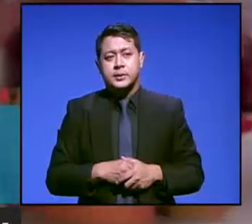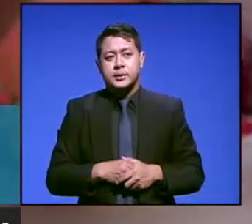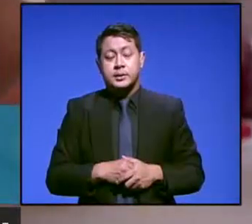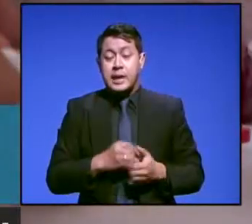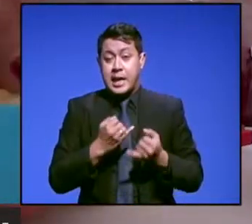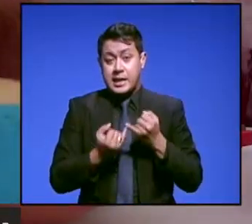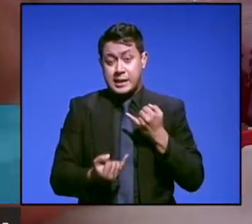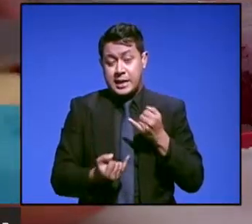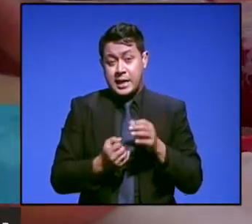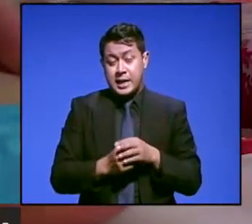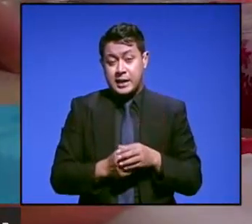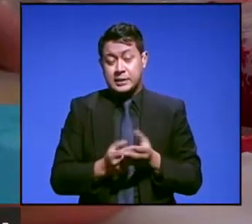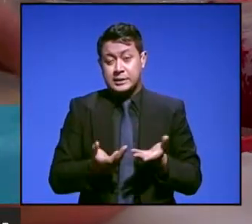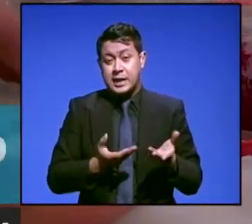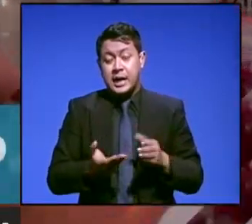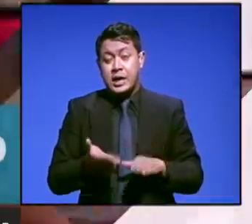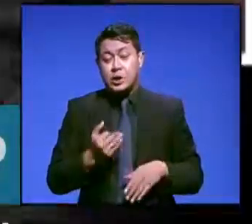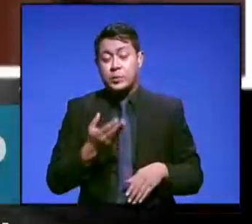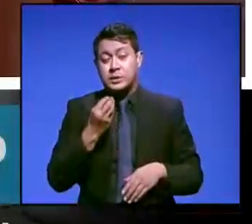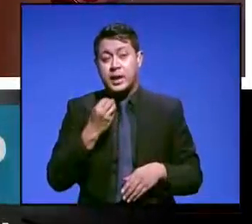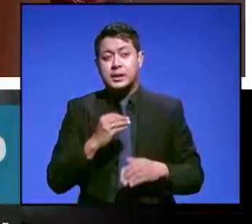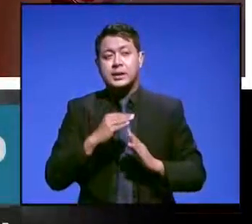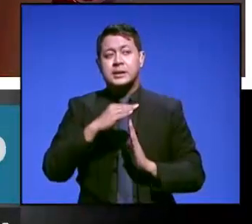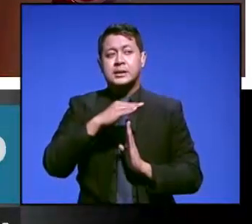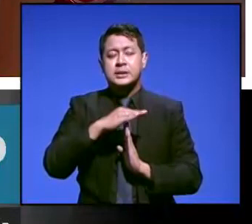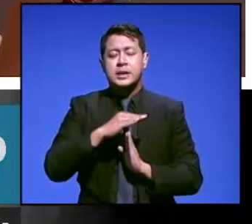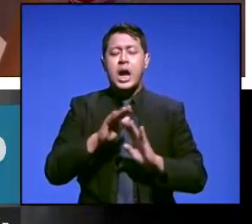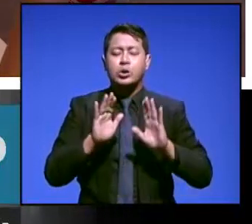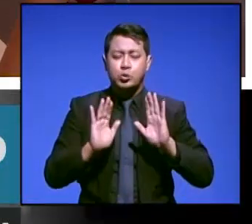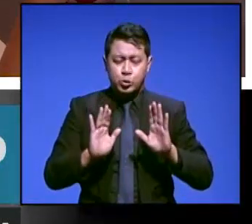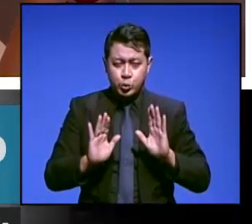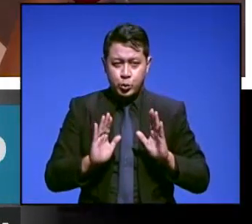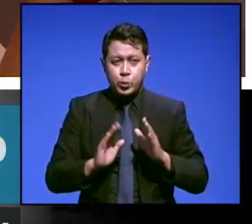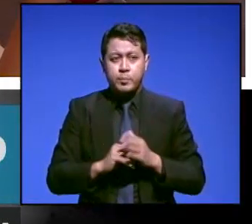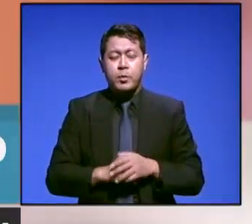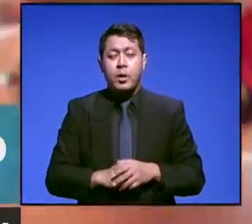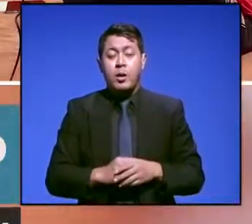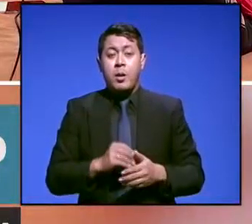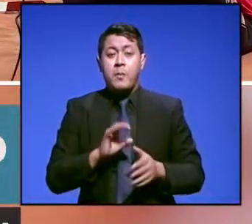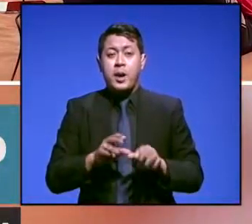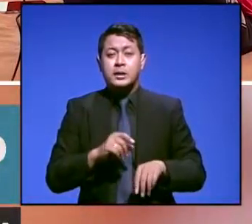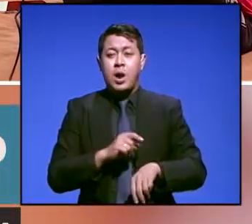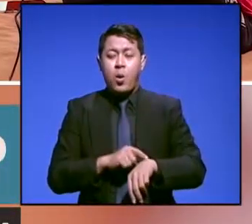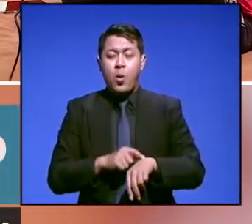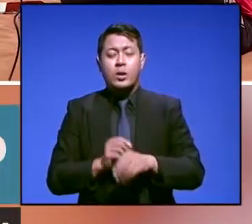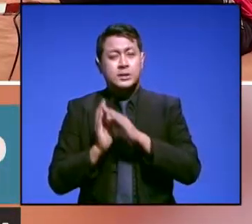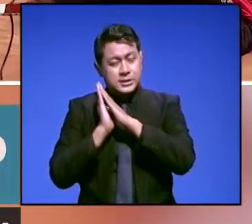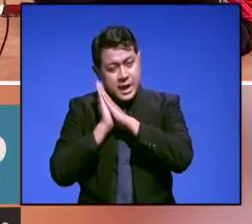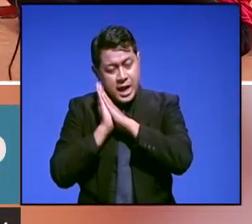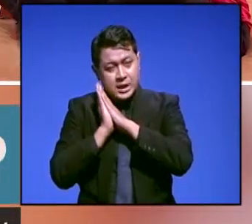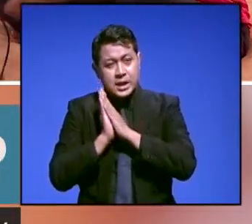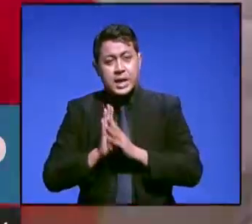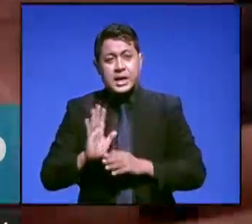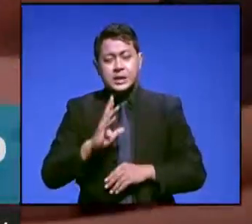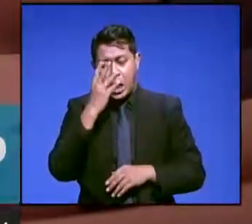Yang terakhir, pola hidup sehat adalah istirahat yang cukup. Meski banyak waktu dalam rumah saja,